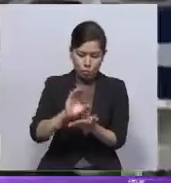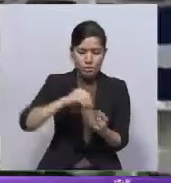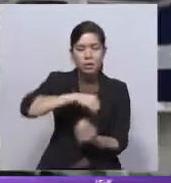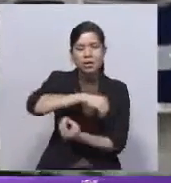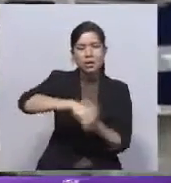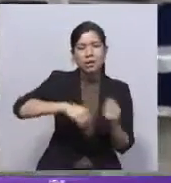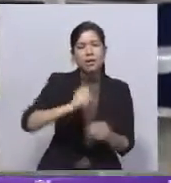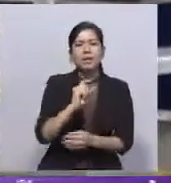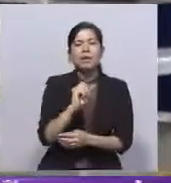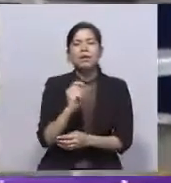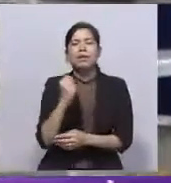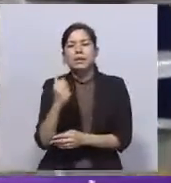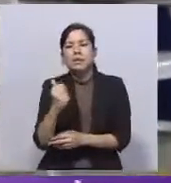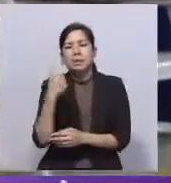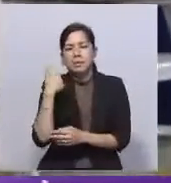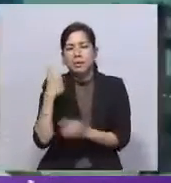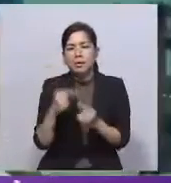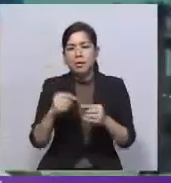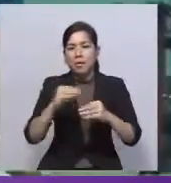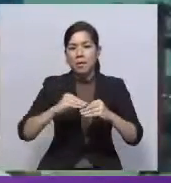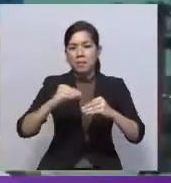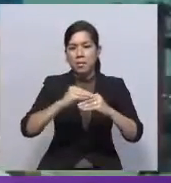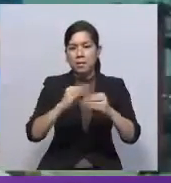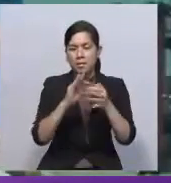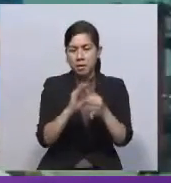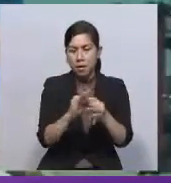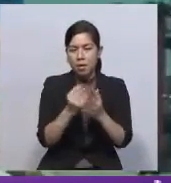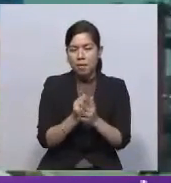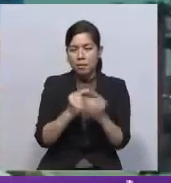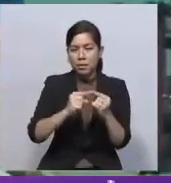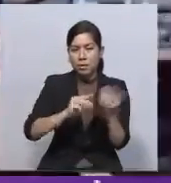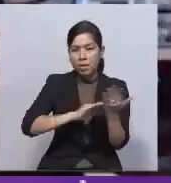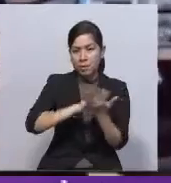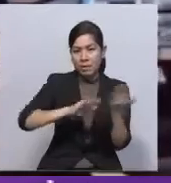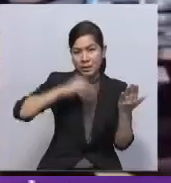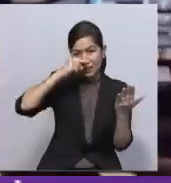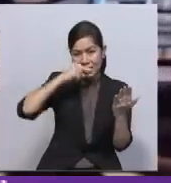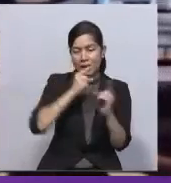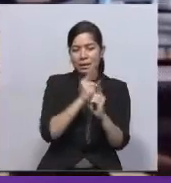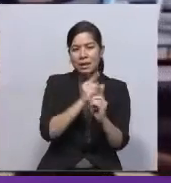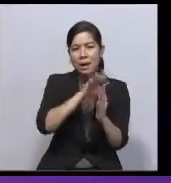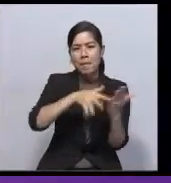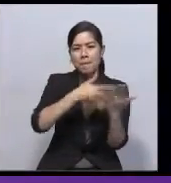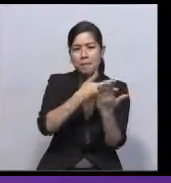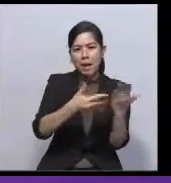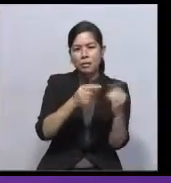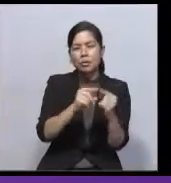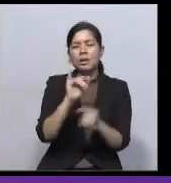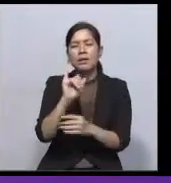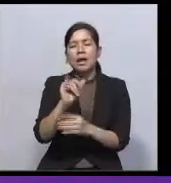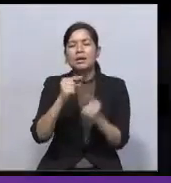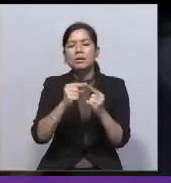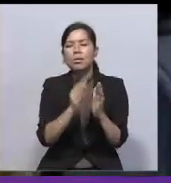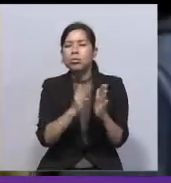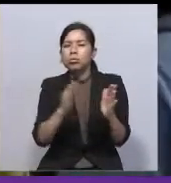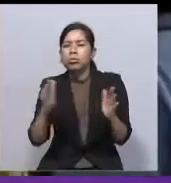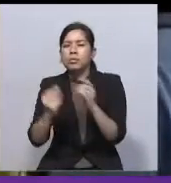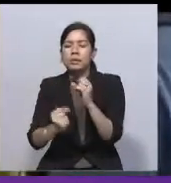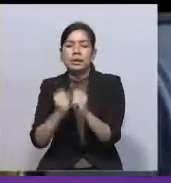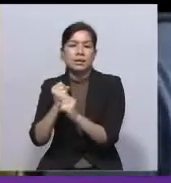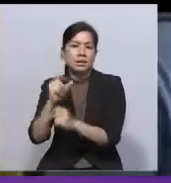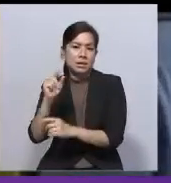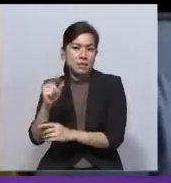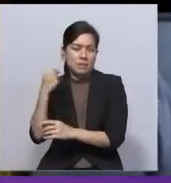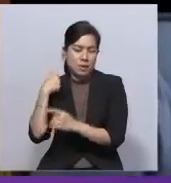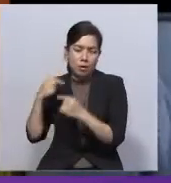ภาพเพื่อเพิ่มความสามารถการแข่งขันของประเทศตามแผนยุทธศาสตร์ชาติ20ปีซึ่งจะต้องมีการดำเนินการอย่